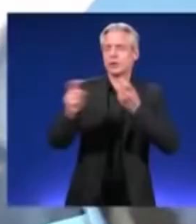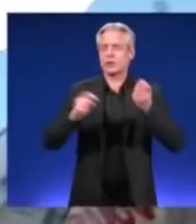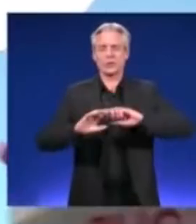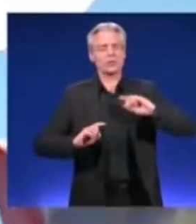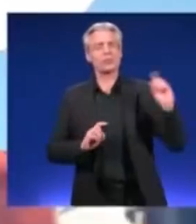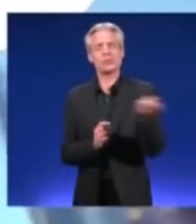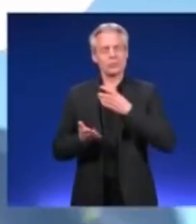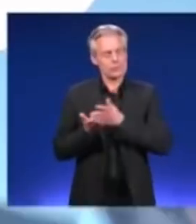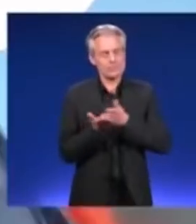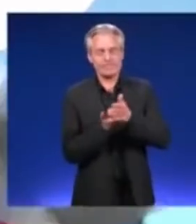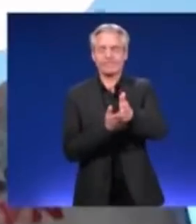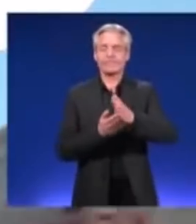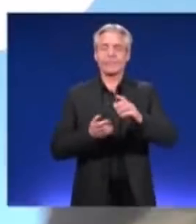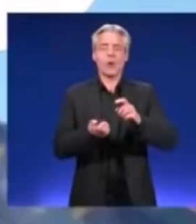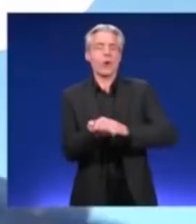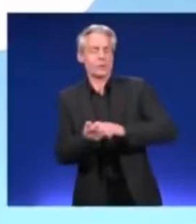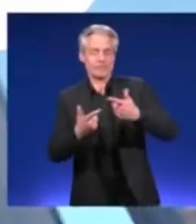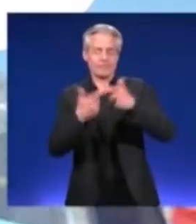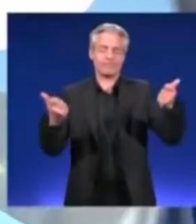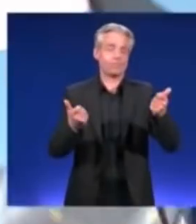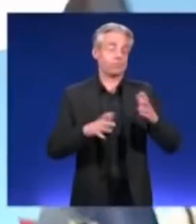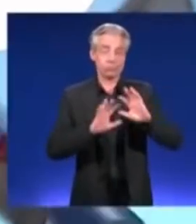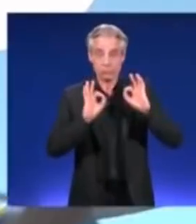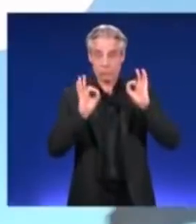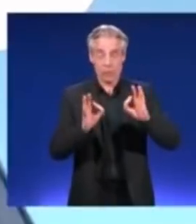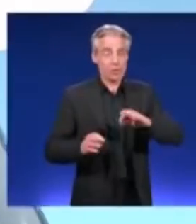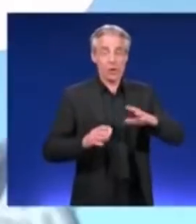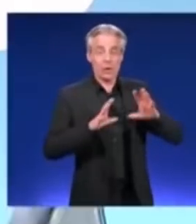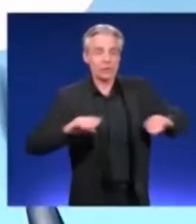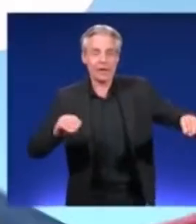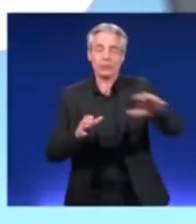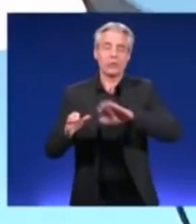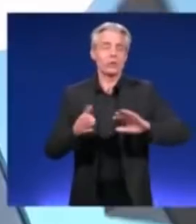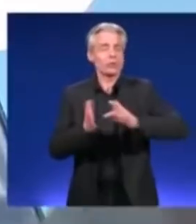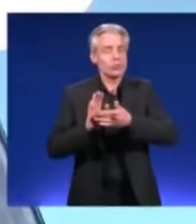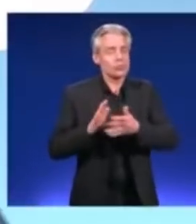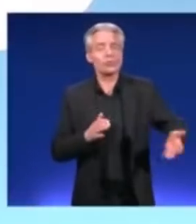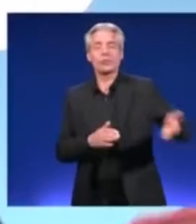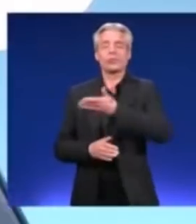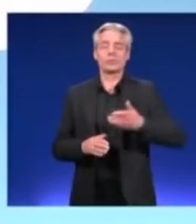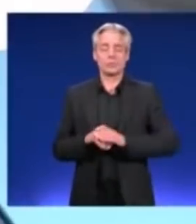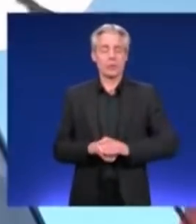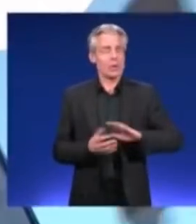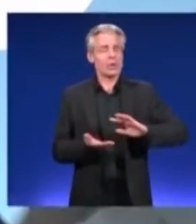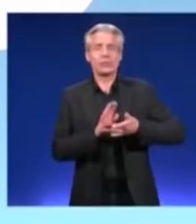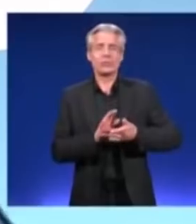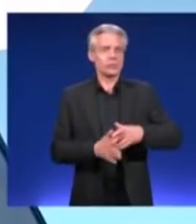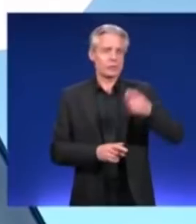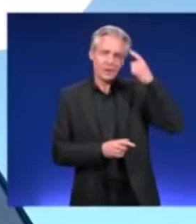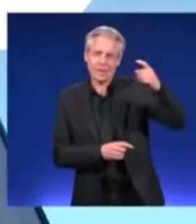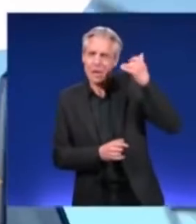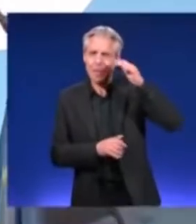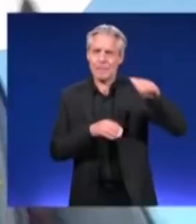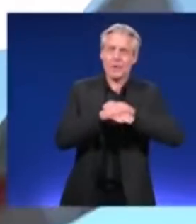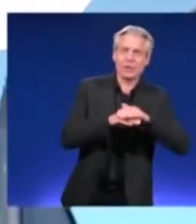tous, quelles que soient nos origines, nos territoires, nous tous, quelles que soient nos opinions